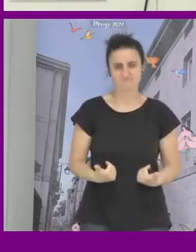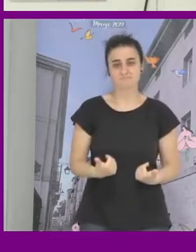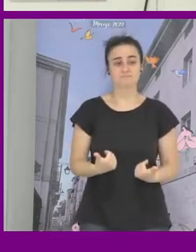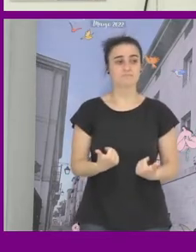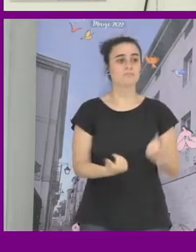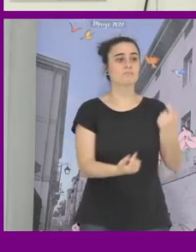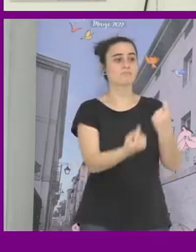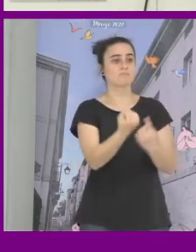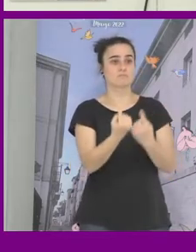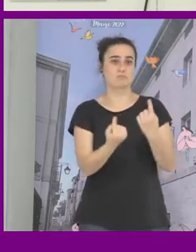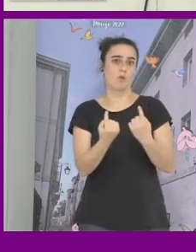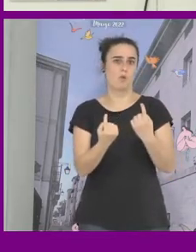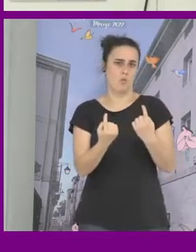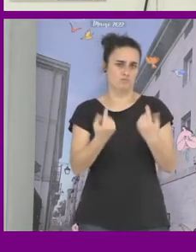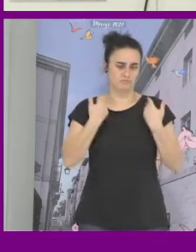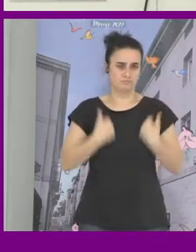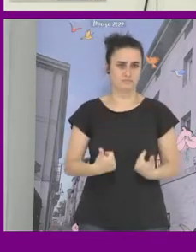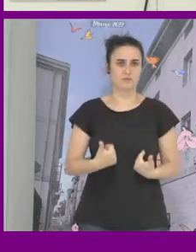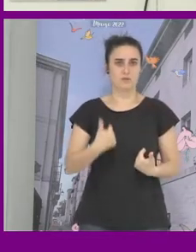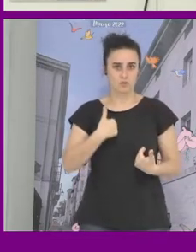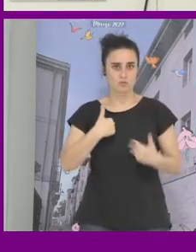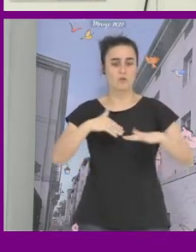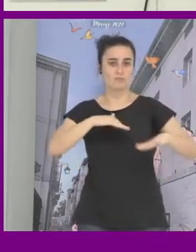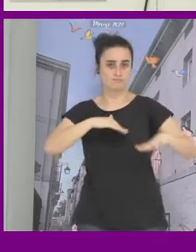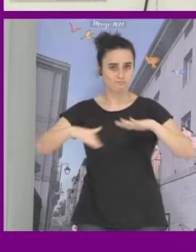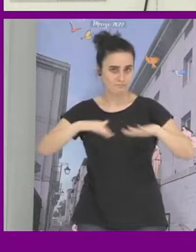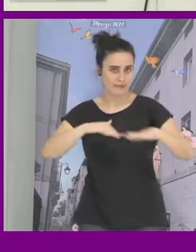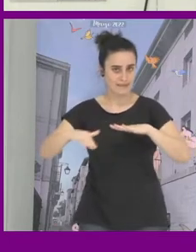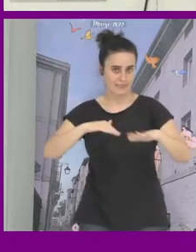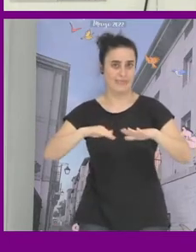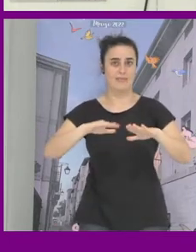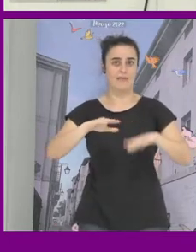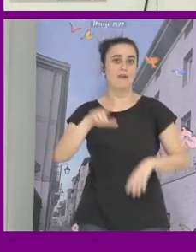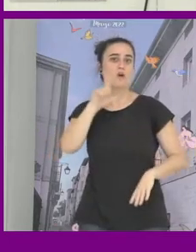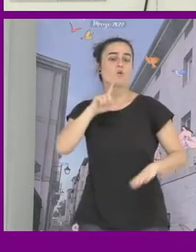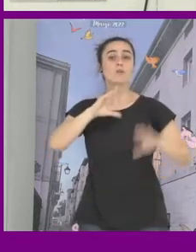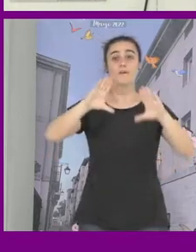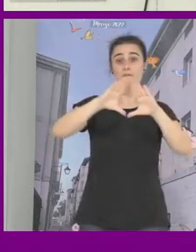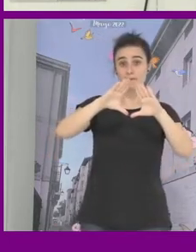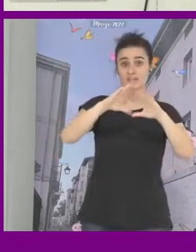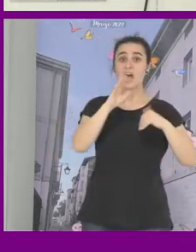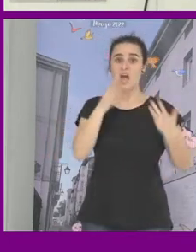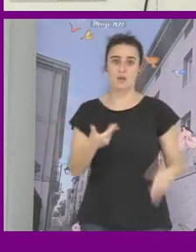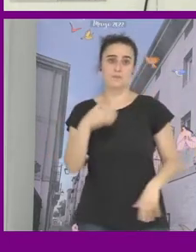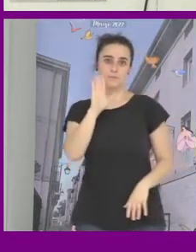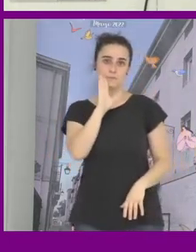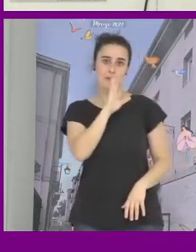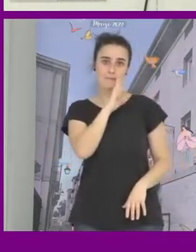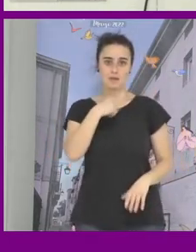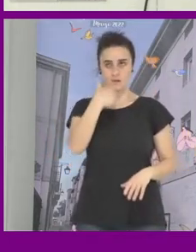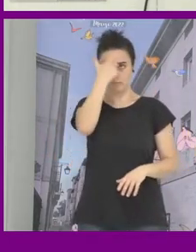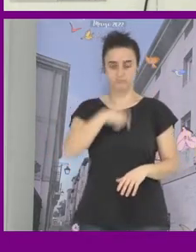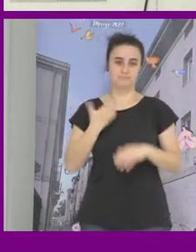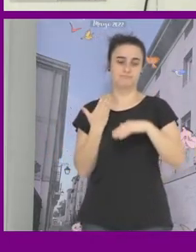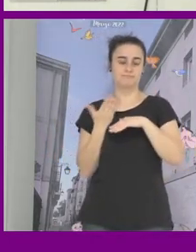batzu edo askoren artean militante boio feminista eta ama momentu honetan horrela aurkeztuko dut nire